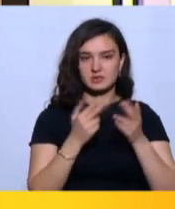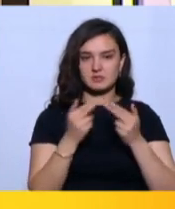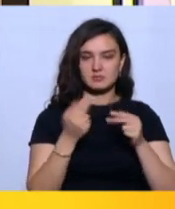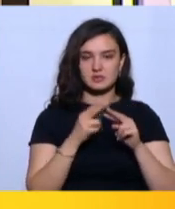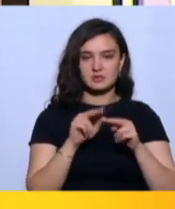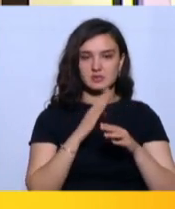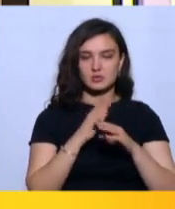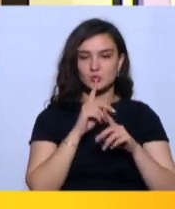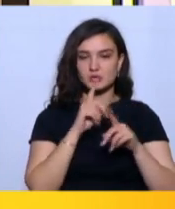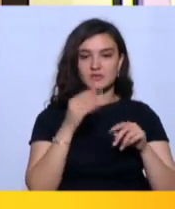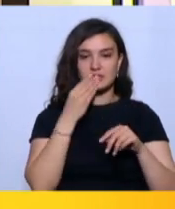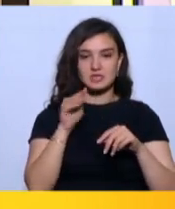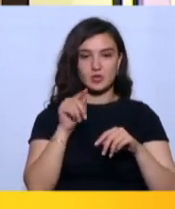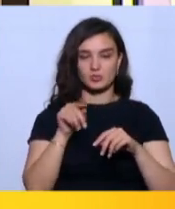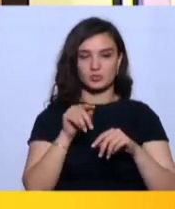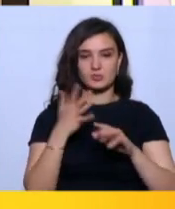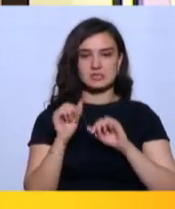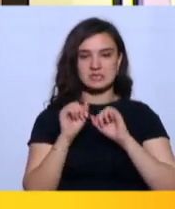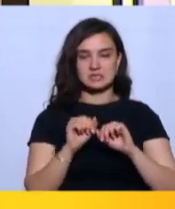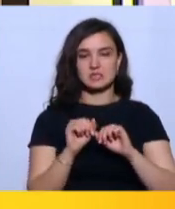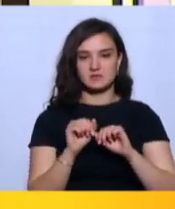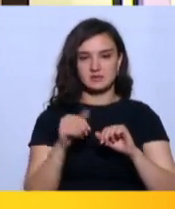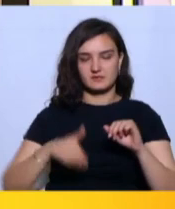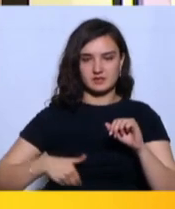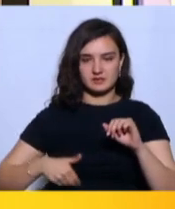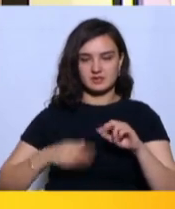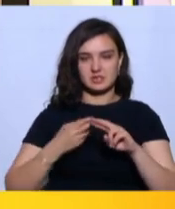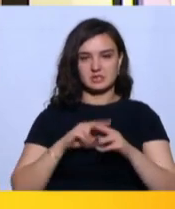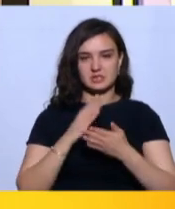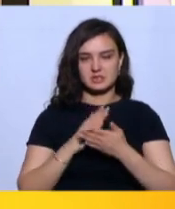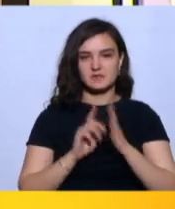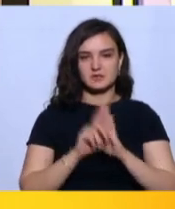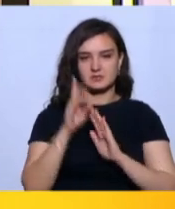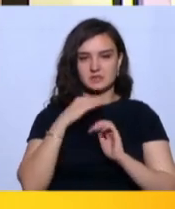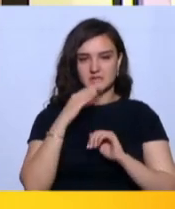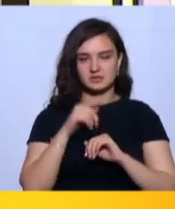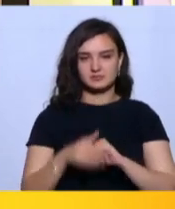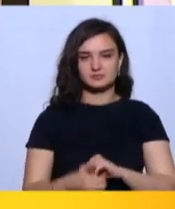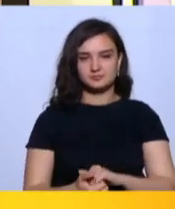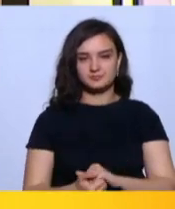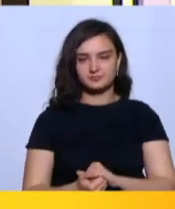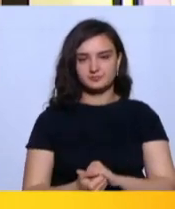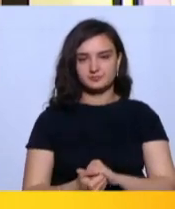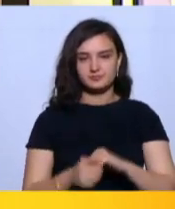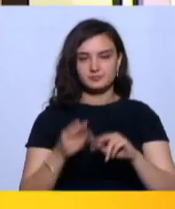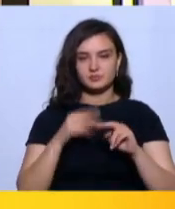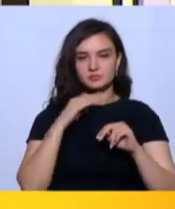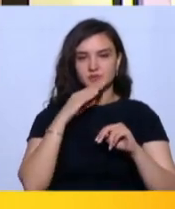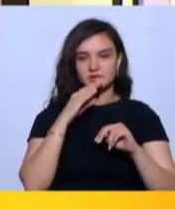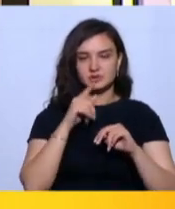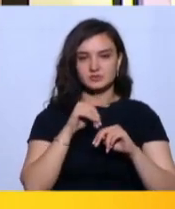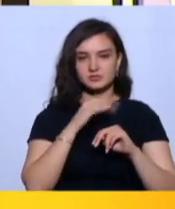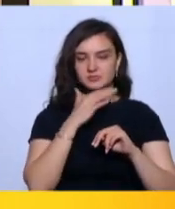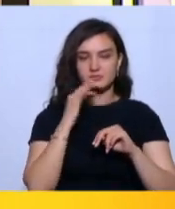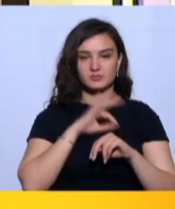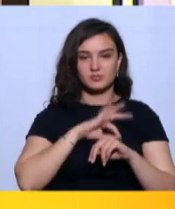არის უნივერსალური წესი, რომელიც იცავს მეტნაკლებად ღვიძლს. ეს გახლავთ, დავიწყებ წყლით. იმიტომ რომ წყლის